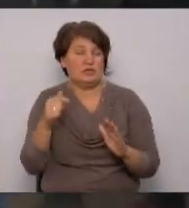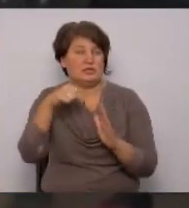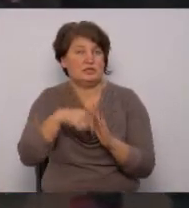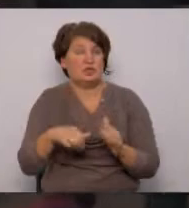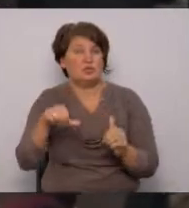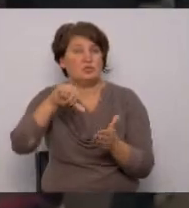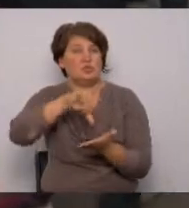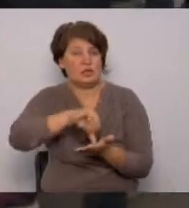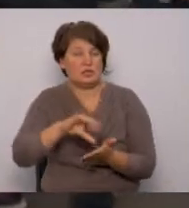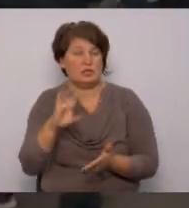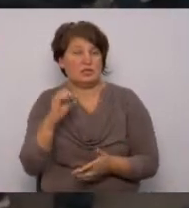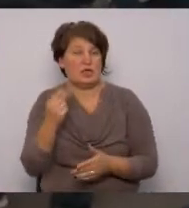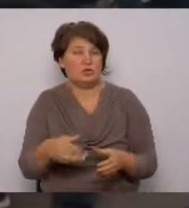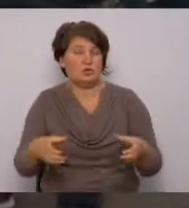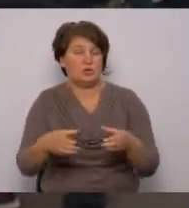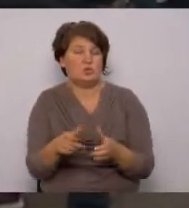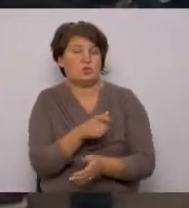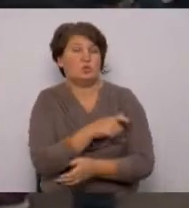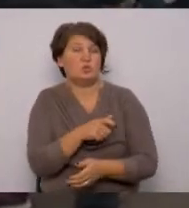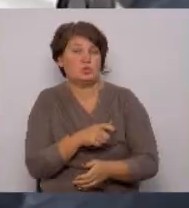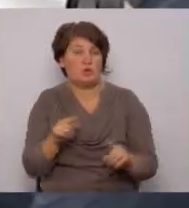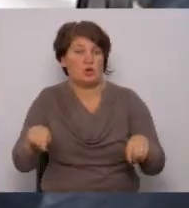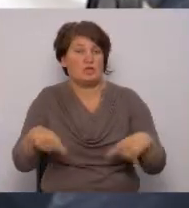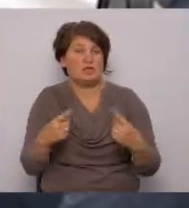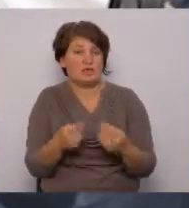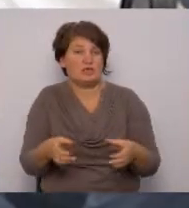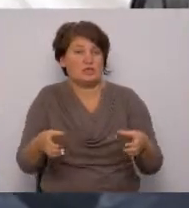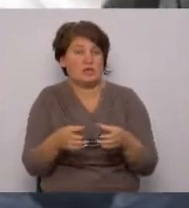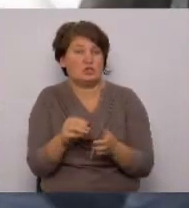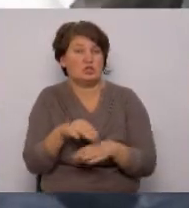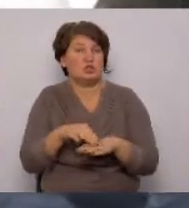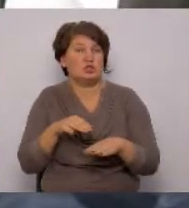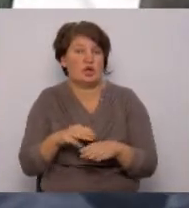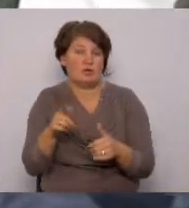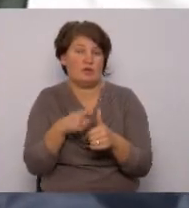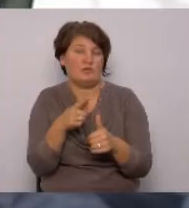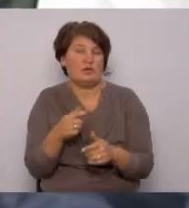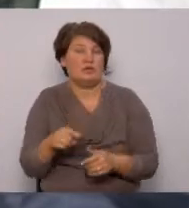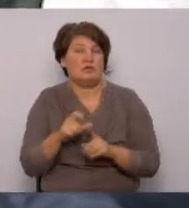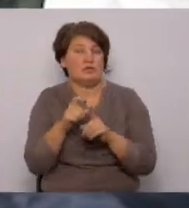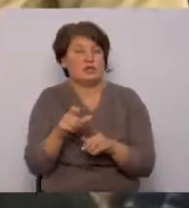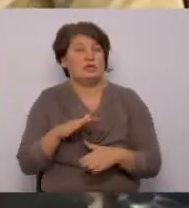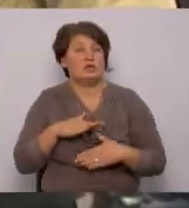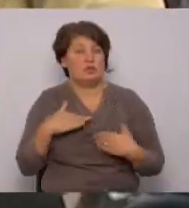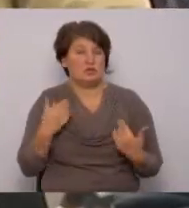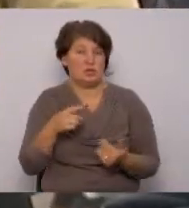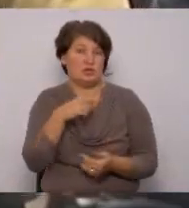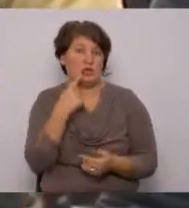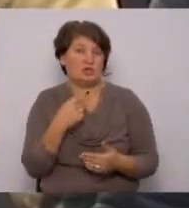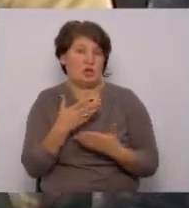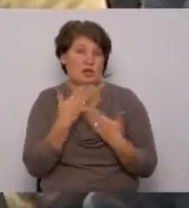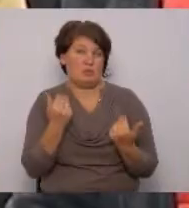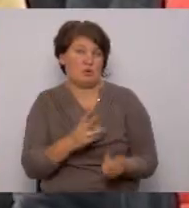представники Нацкорпусу, національних дружин та організацій, які входять до штабу. Імен називати не хочуть. Кажуть… Ну, я не маю